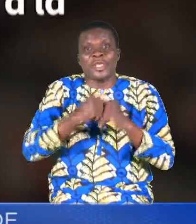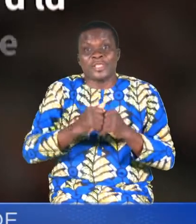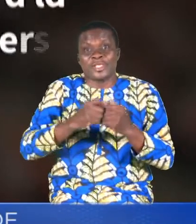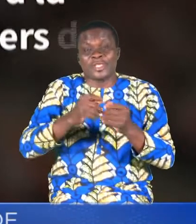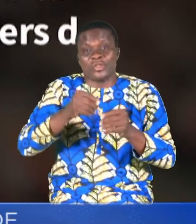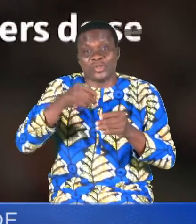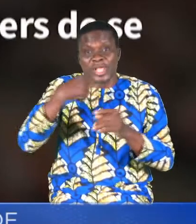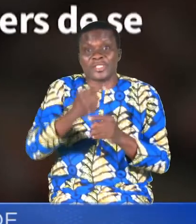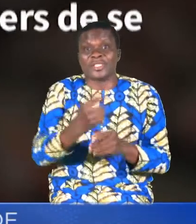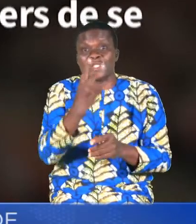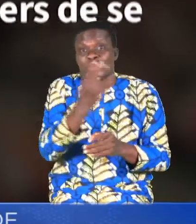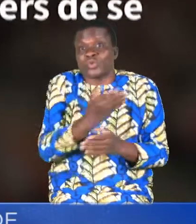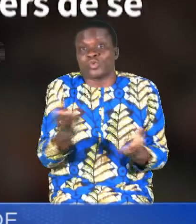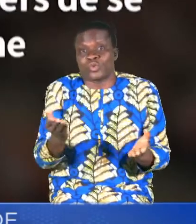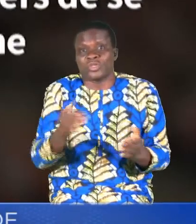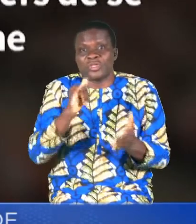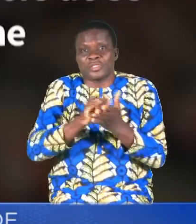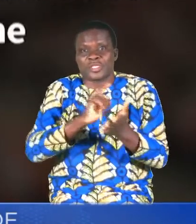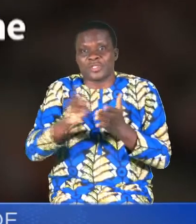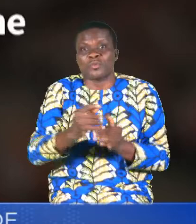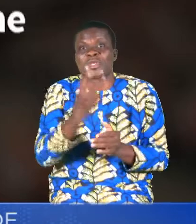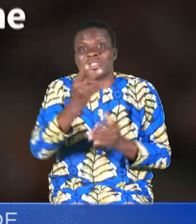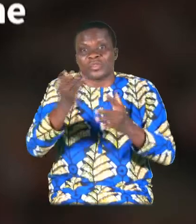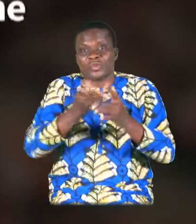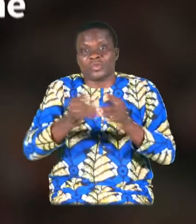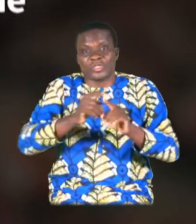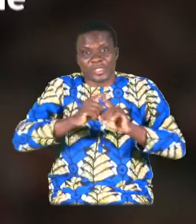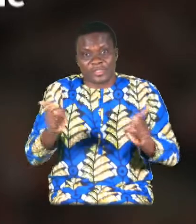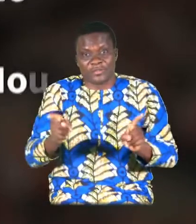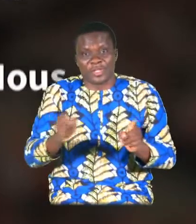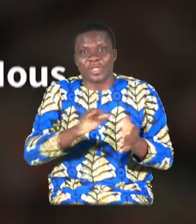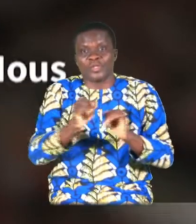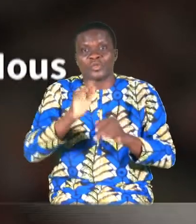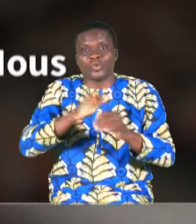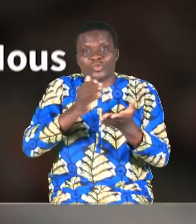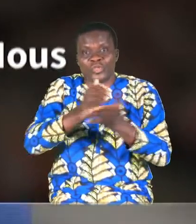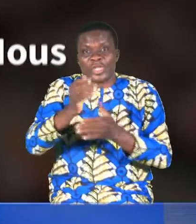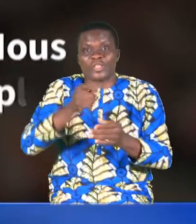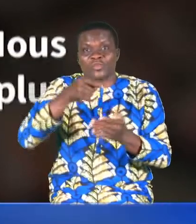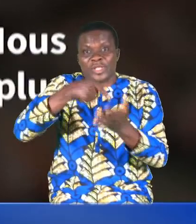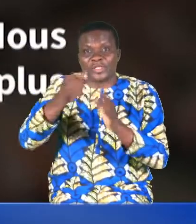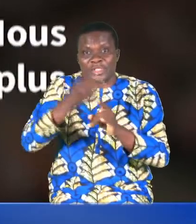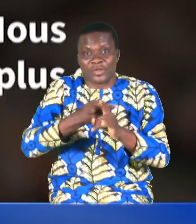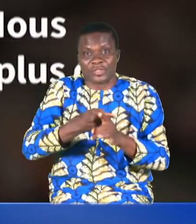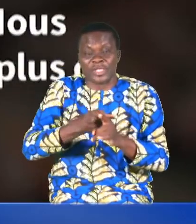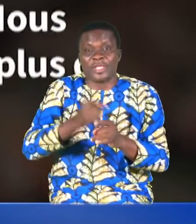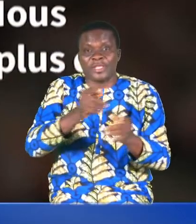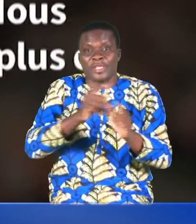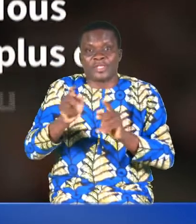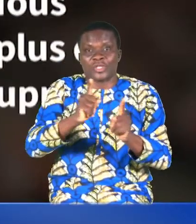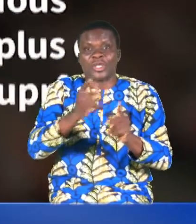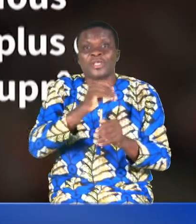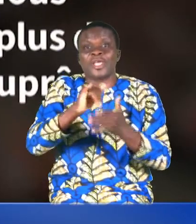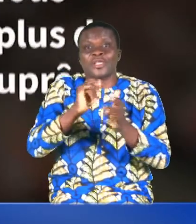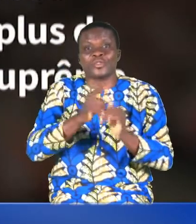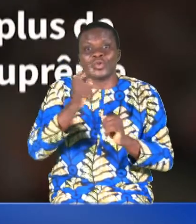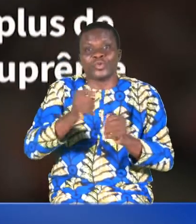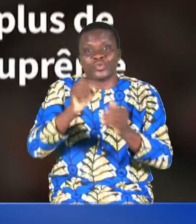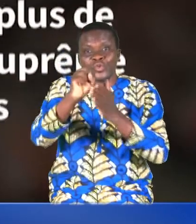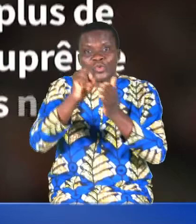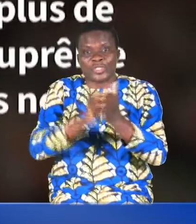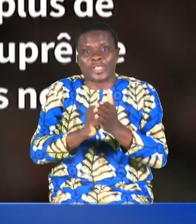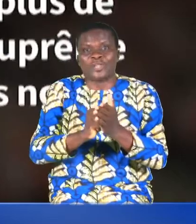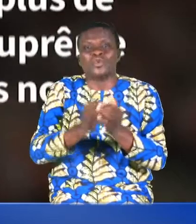infligé deux revers cette semaine dans deux dossiers différents, celui sur les droits des salariés gays et transgenres et celui sur le statut